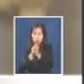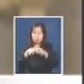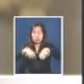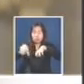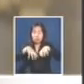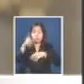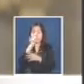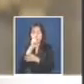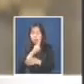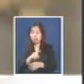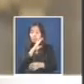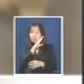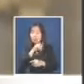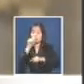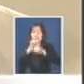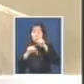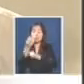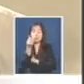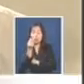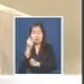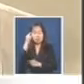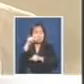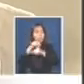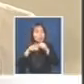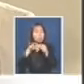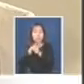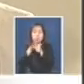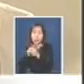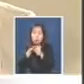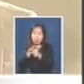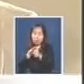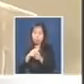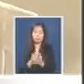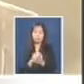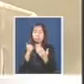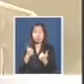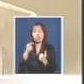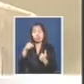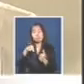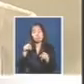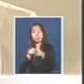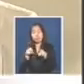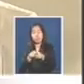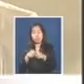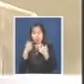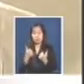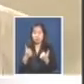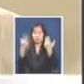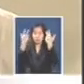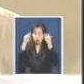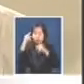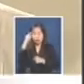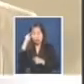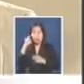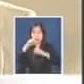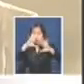ดเนี่ยถ้าตีเป็นเปอร์เซ็นต์ก็ไม่สูงมากนักอันนี้ก็เป็นส่วนหนึ่งที่ทำให้รัฐบาลเองก็ขอความกรุณาเห็นใ